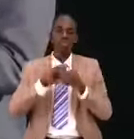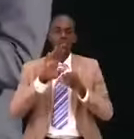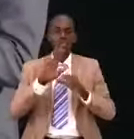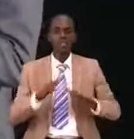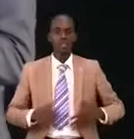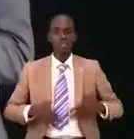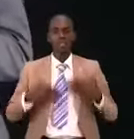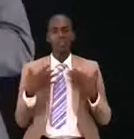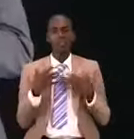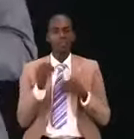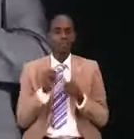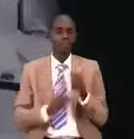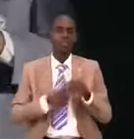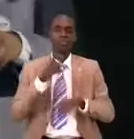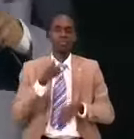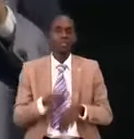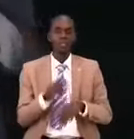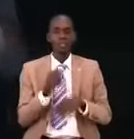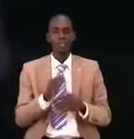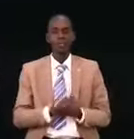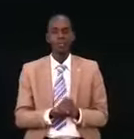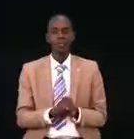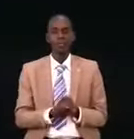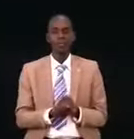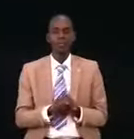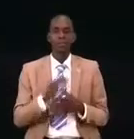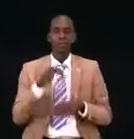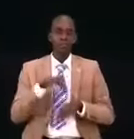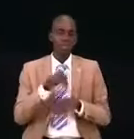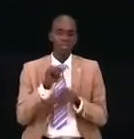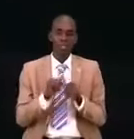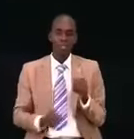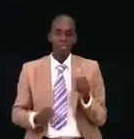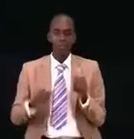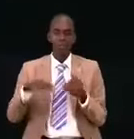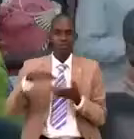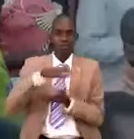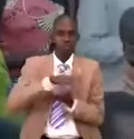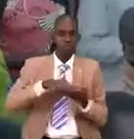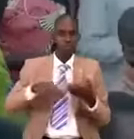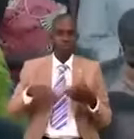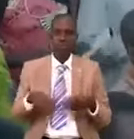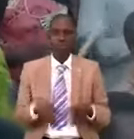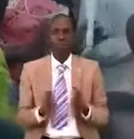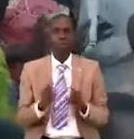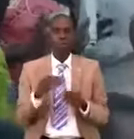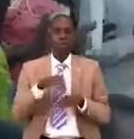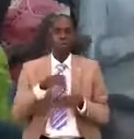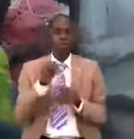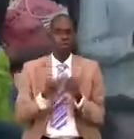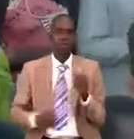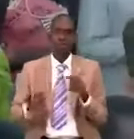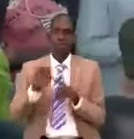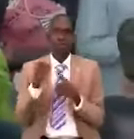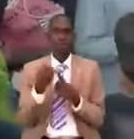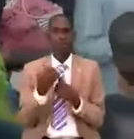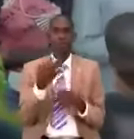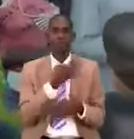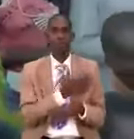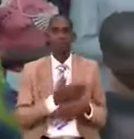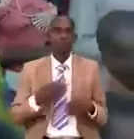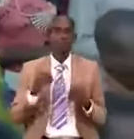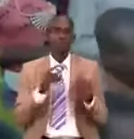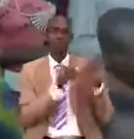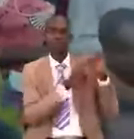et dans toutes les situations et le Seigneur accomplira toujours te concernant et